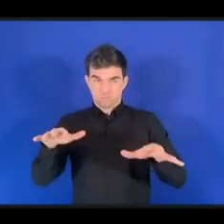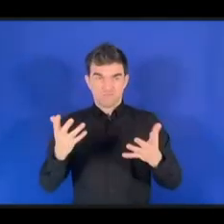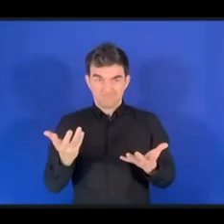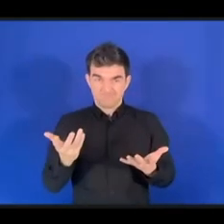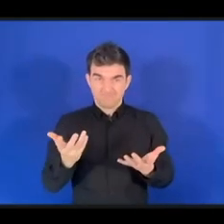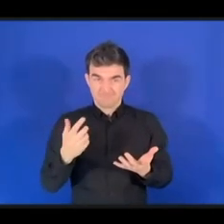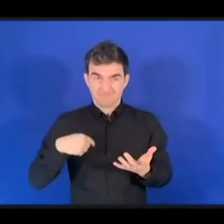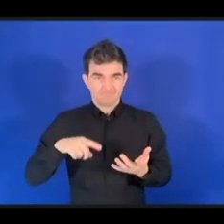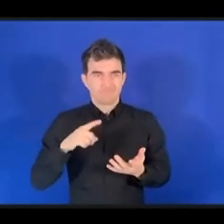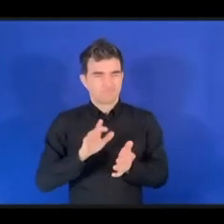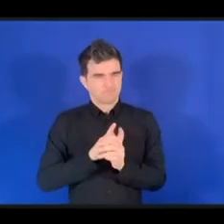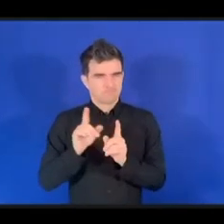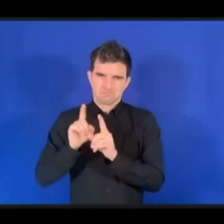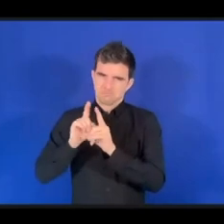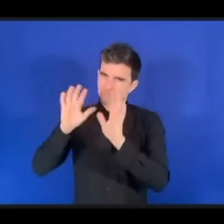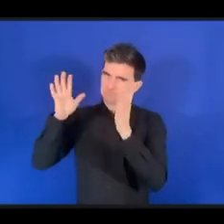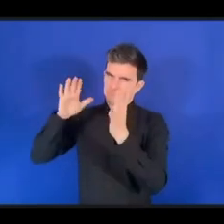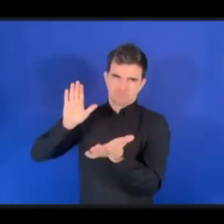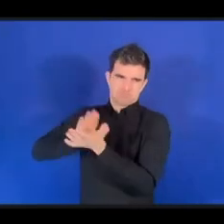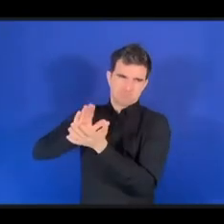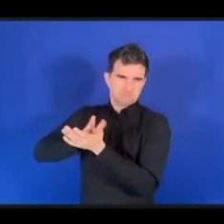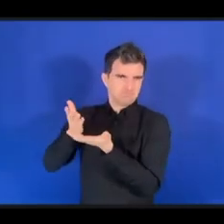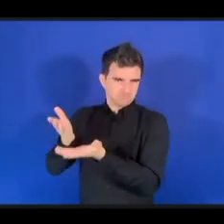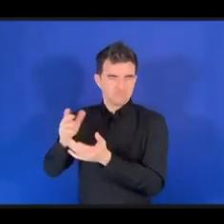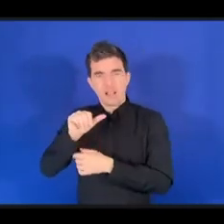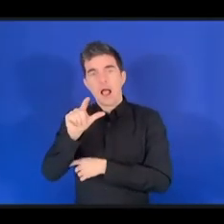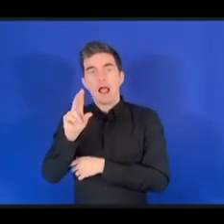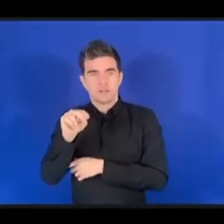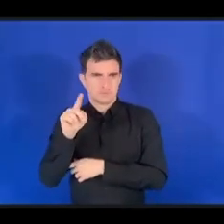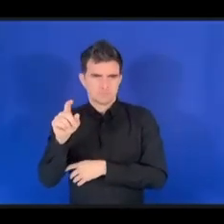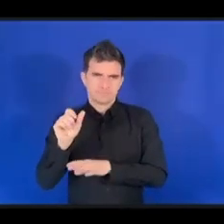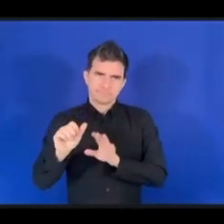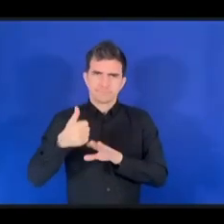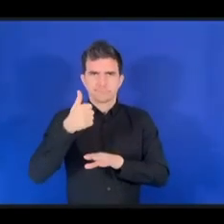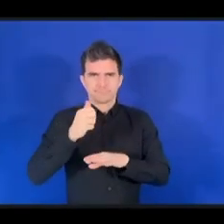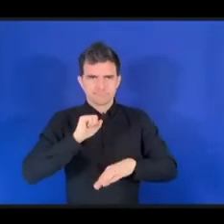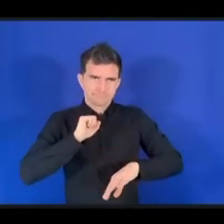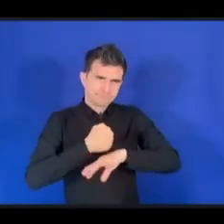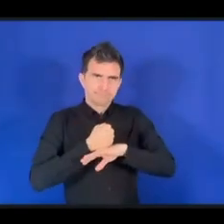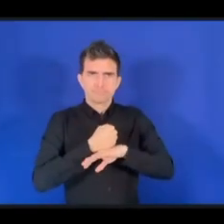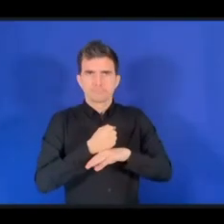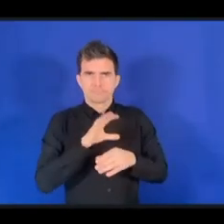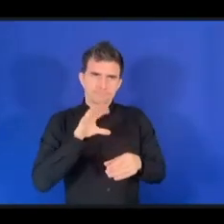是我们IS 的一个创始成员，